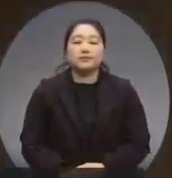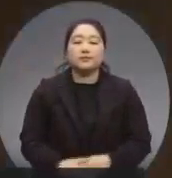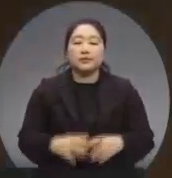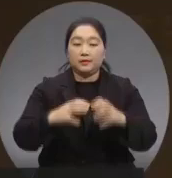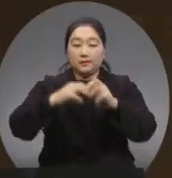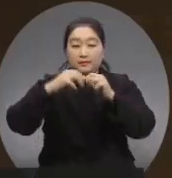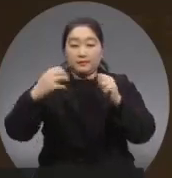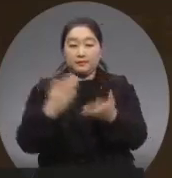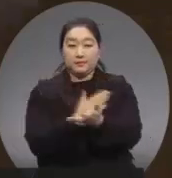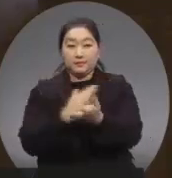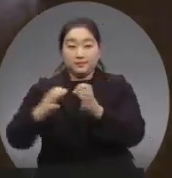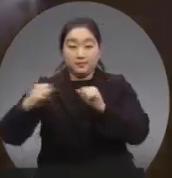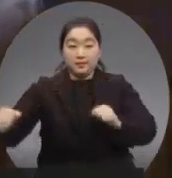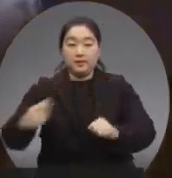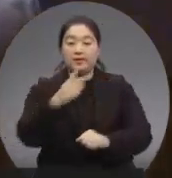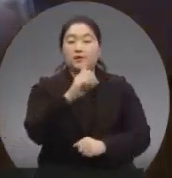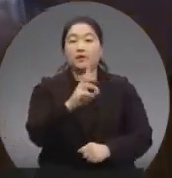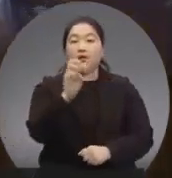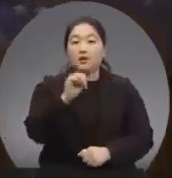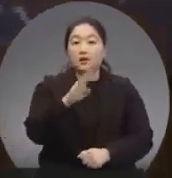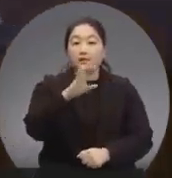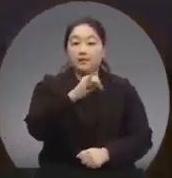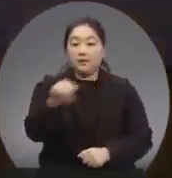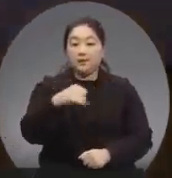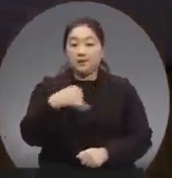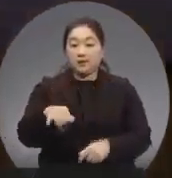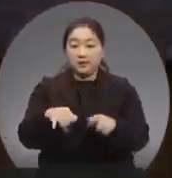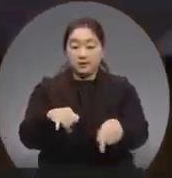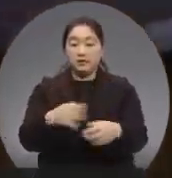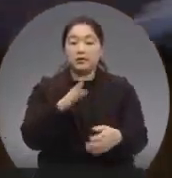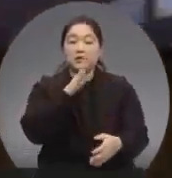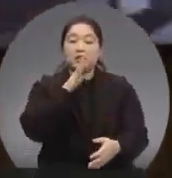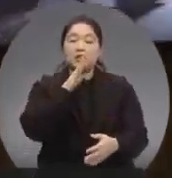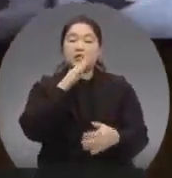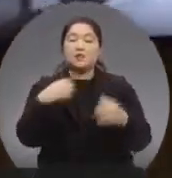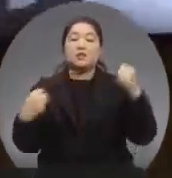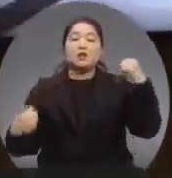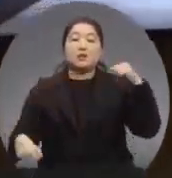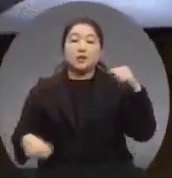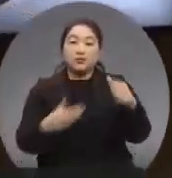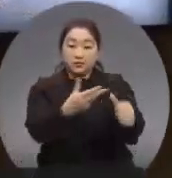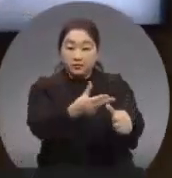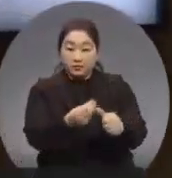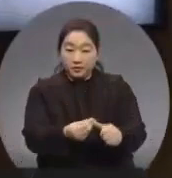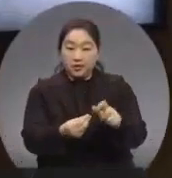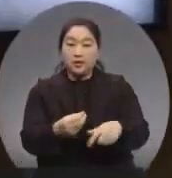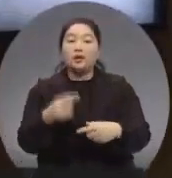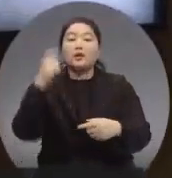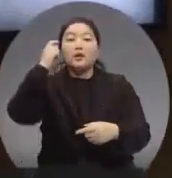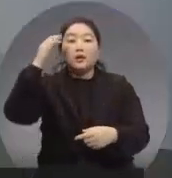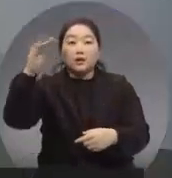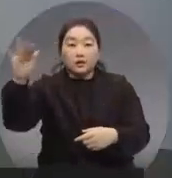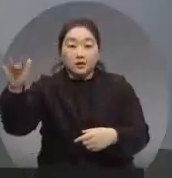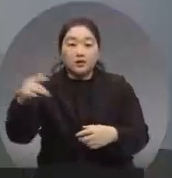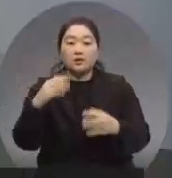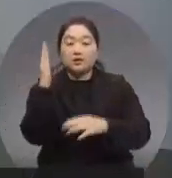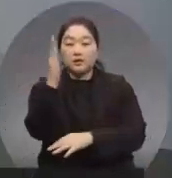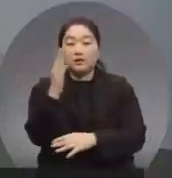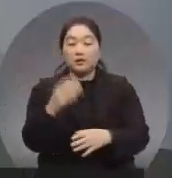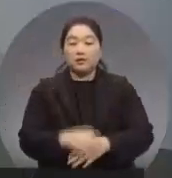분단 역사를 품은 비무장지대 dmz를 무대로 실제 배우를 섭외해 상상의 이야기를 펼쳐내는 정연두